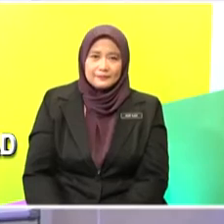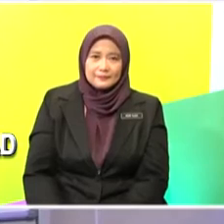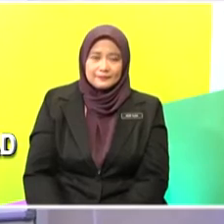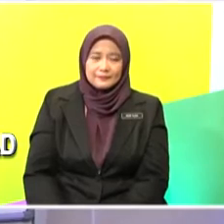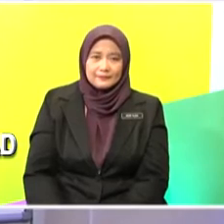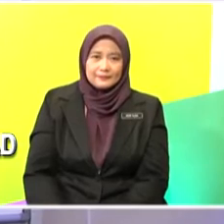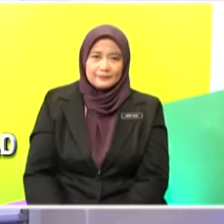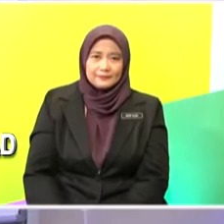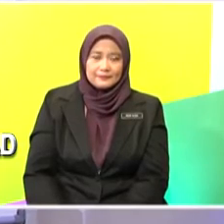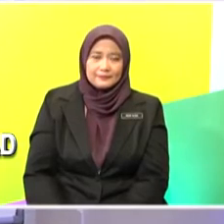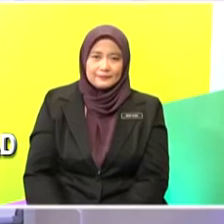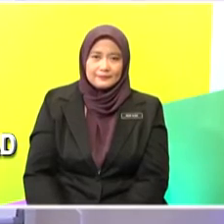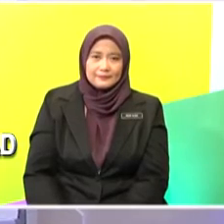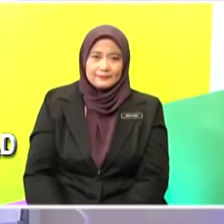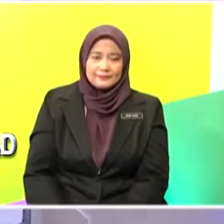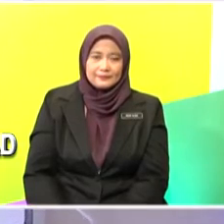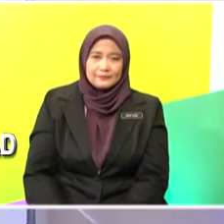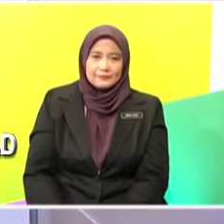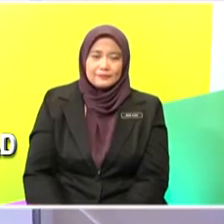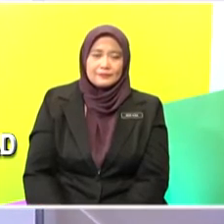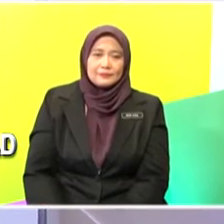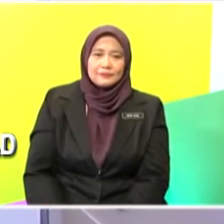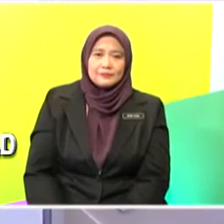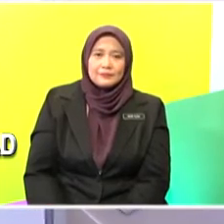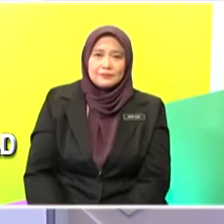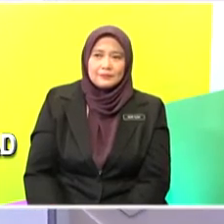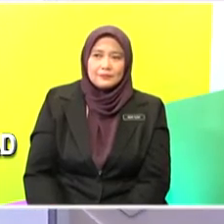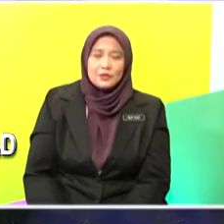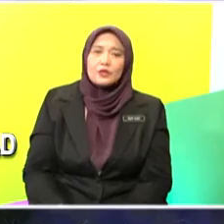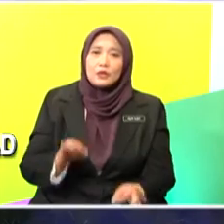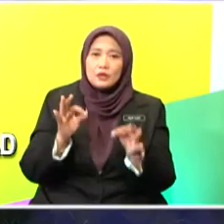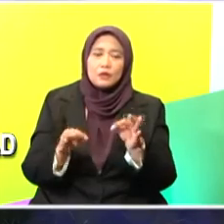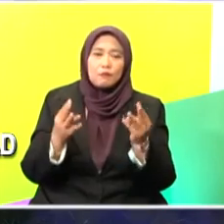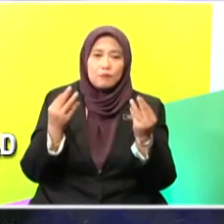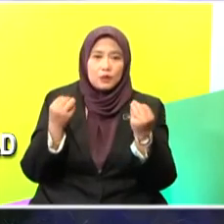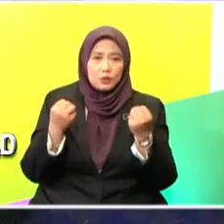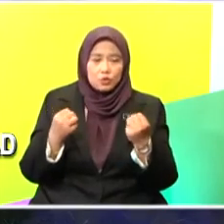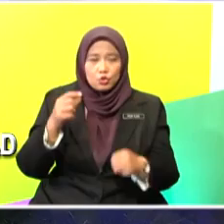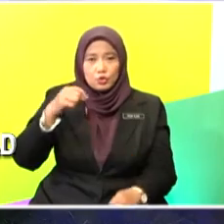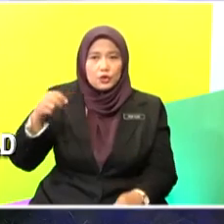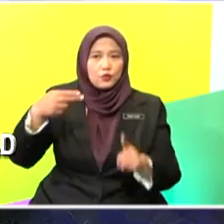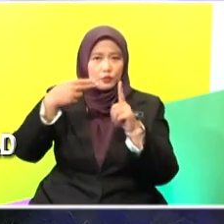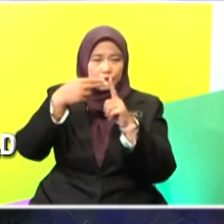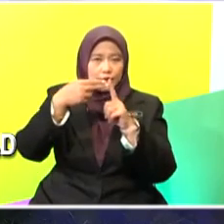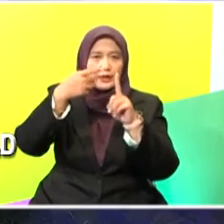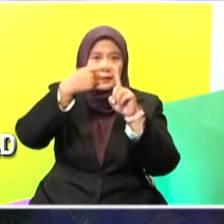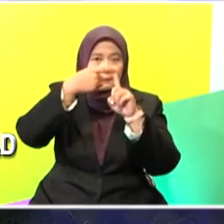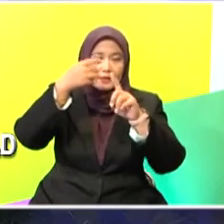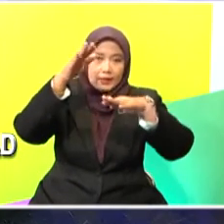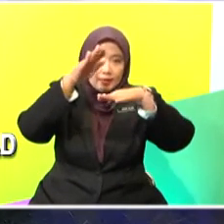satu, dua. Okey, good. Kalau nak tulis huruf daripada atas turun